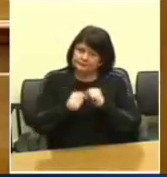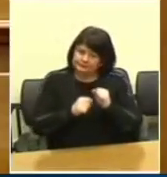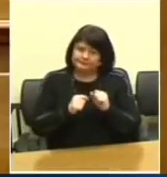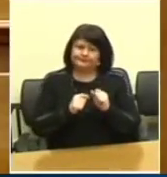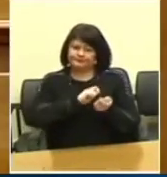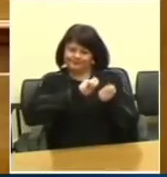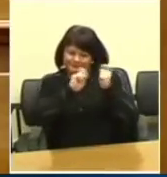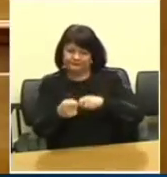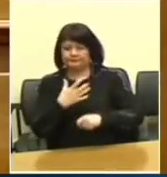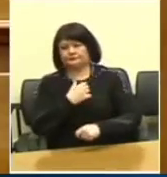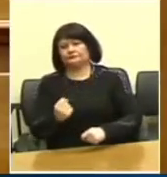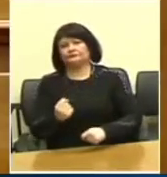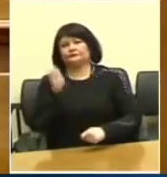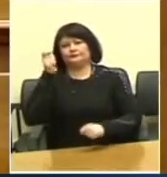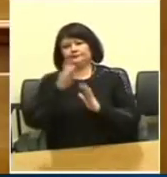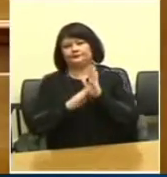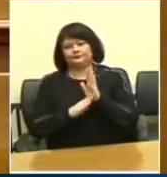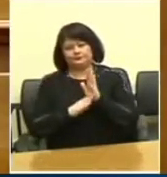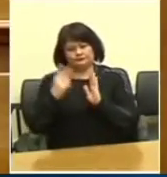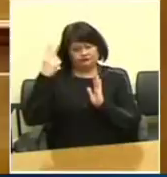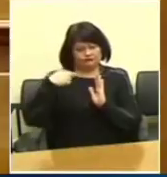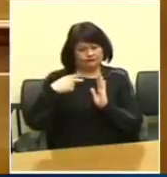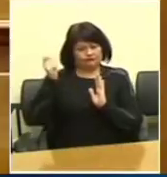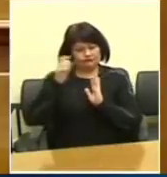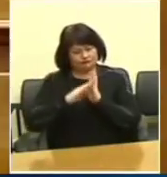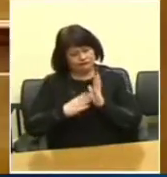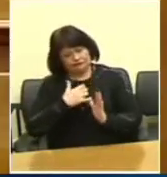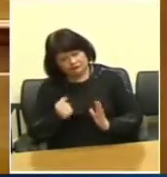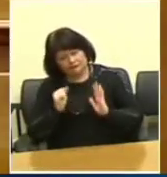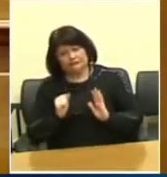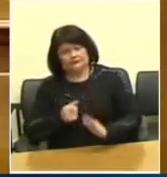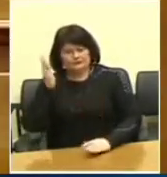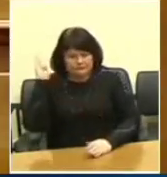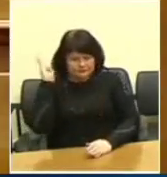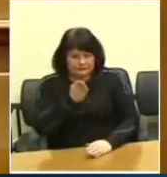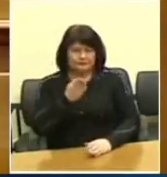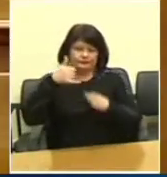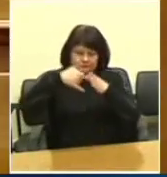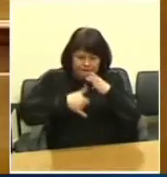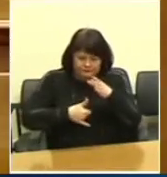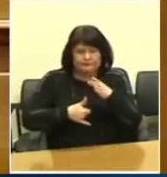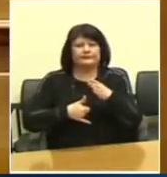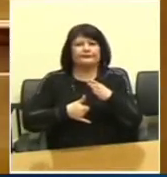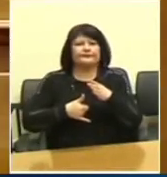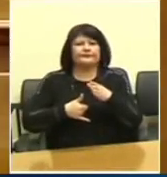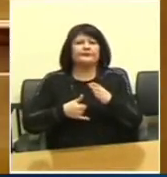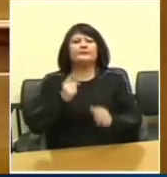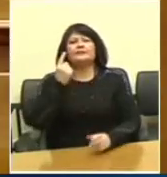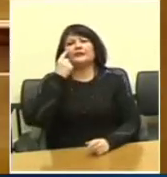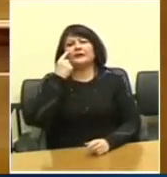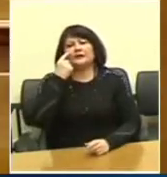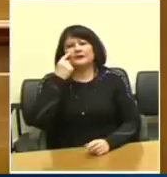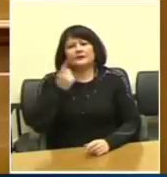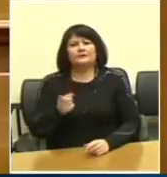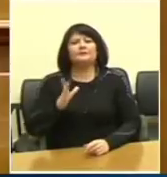της εμπιστοσύνης στο πολιτικό σύστημα. Να καταπολεμήσουμε δηλαδή στον πυρήνα φαινόμενα όπως το πελατειακό